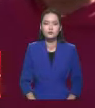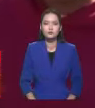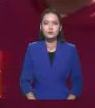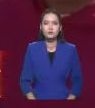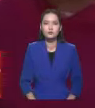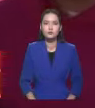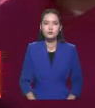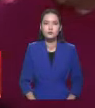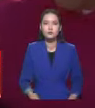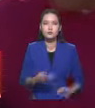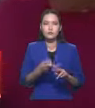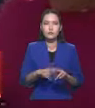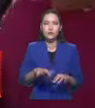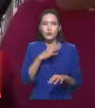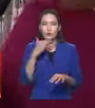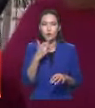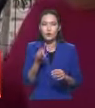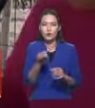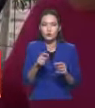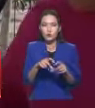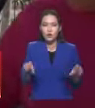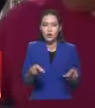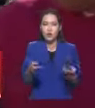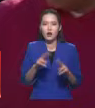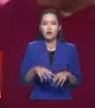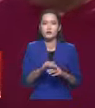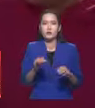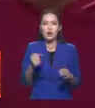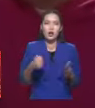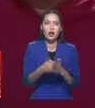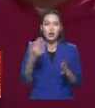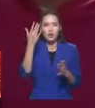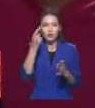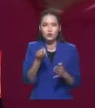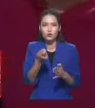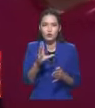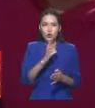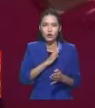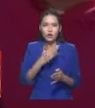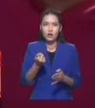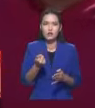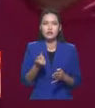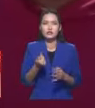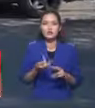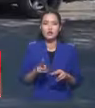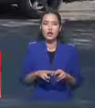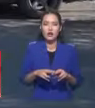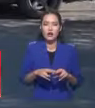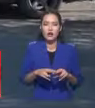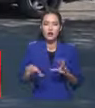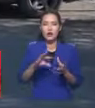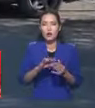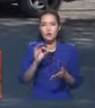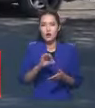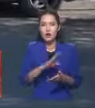жазат, я. Осыдан тоже екі шайыл болды, тоже балдарымен қақып кете жазат. Осы жерден, я, аяға ора елді де тоже сөйтті.